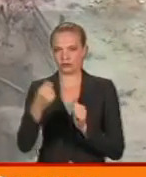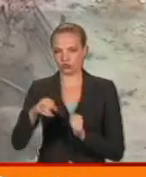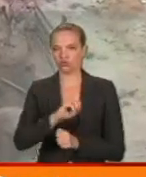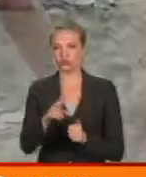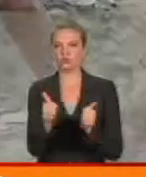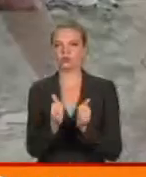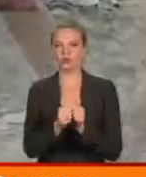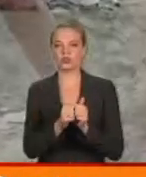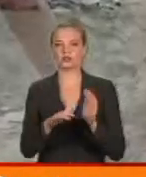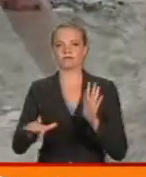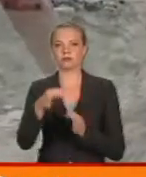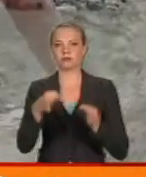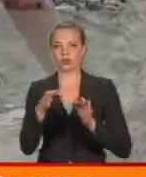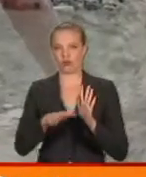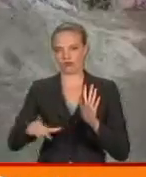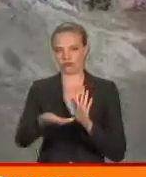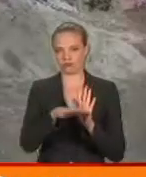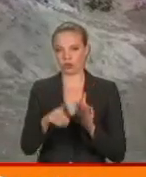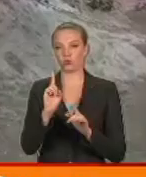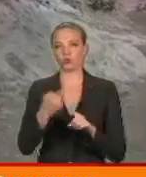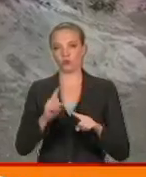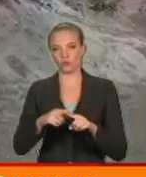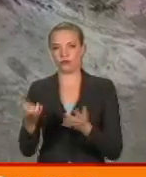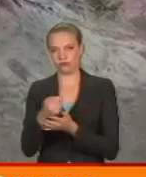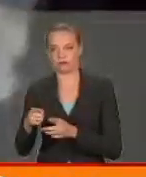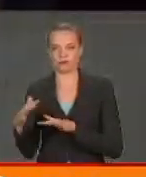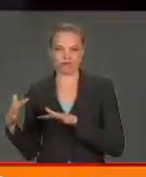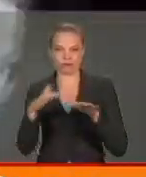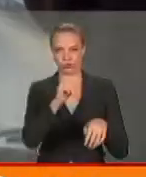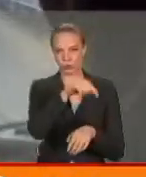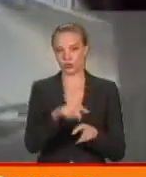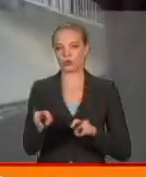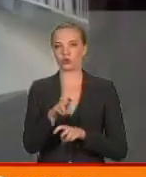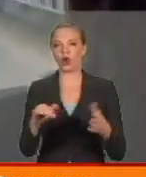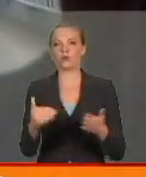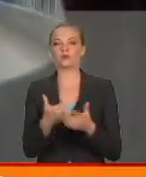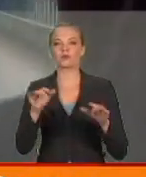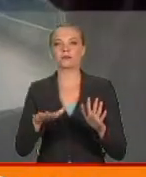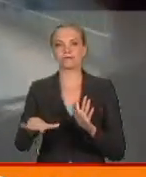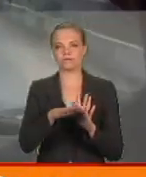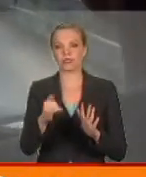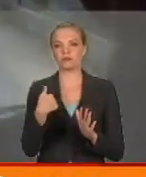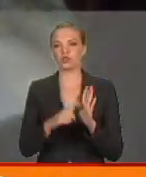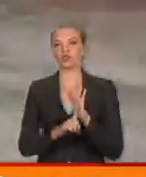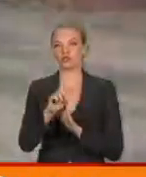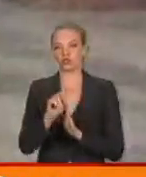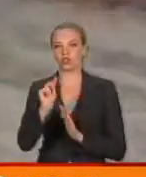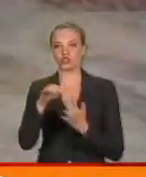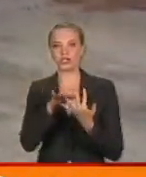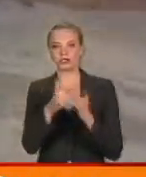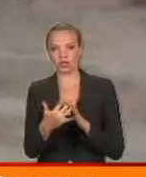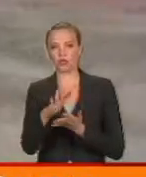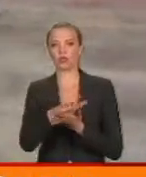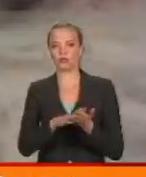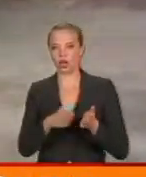знайшли поблизу Поліського природного заповідника. Тому добувачі ринули туди. Шукаємо нову ділянку і ми. Спочатку через село,